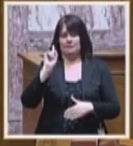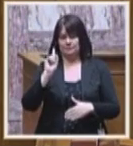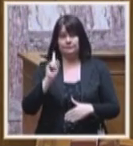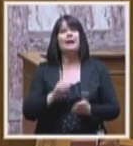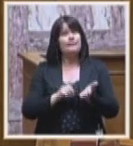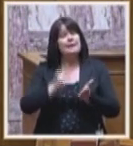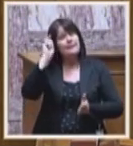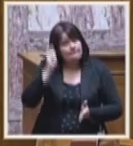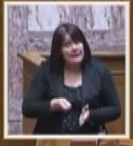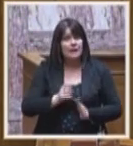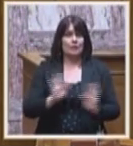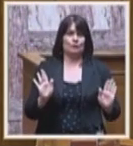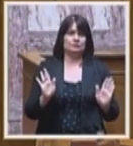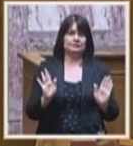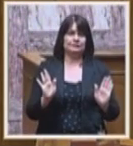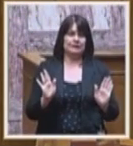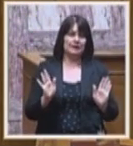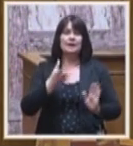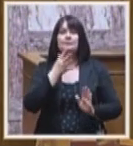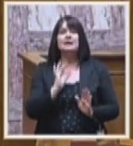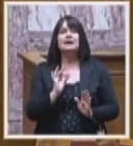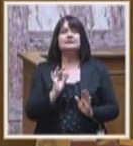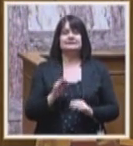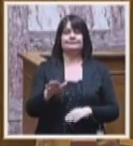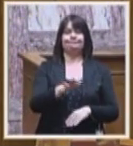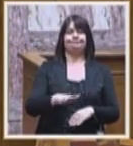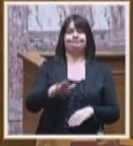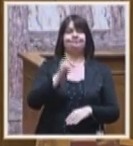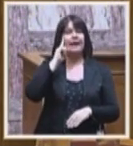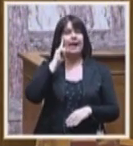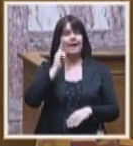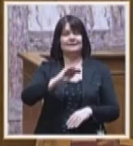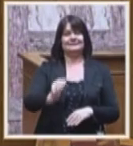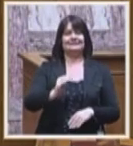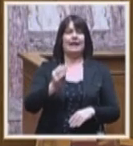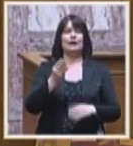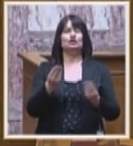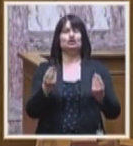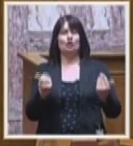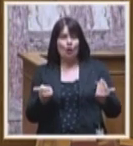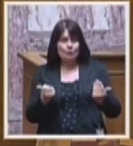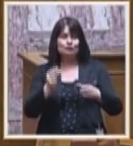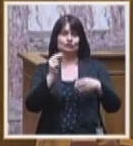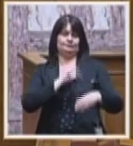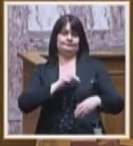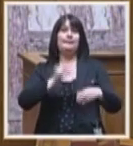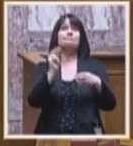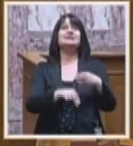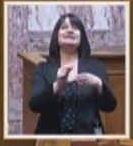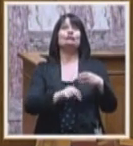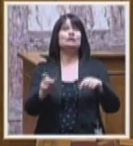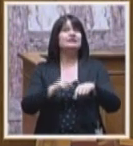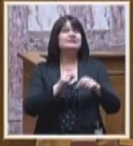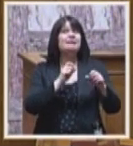Παραδεχτείτε ότι το πρόγραμμά σας υπάρχει για να χαϊδεύει αυτιά για ψηφοθυρικούς λόγους. Όταν σήμερα έχουμε εθνική κρίση.